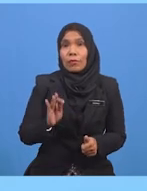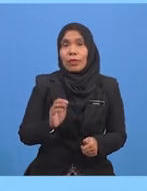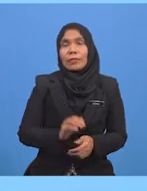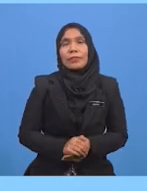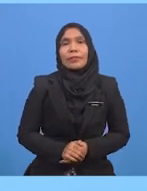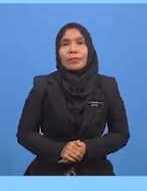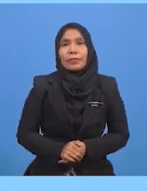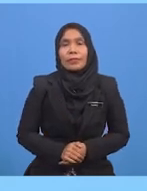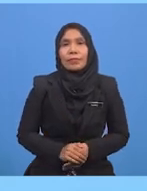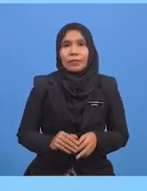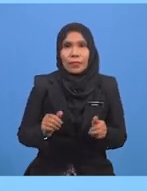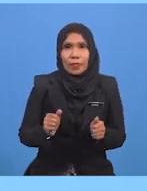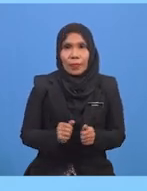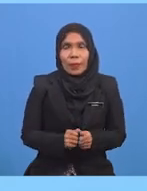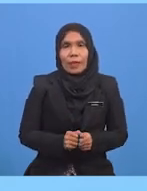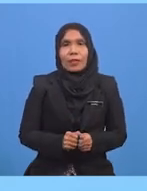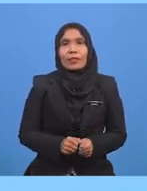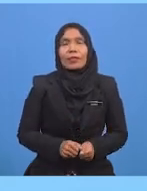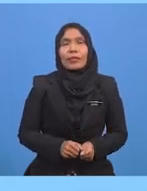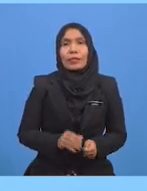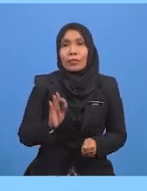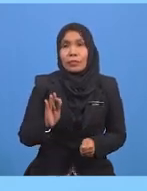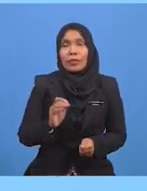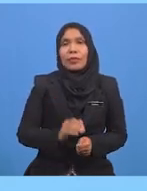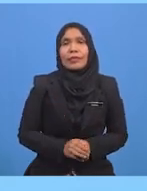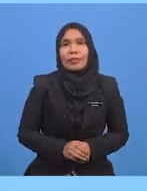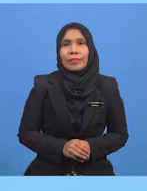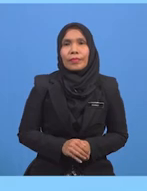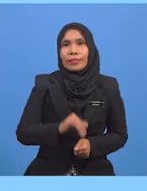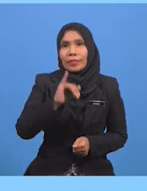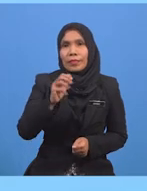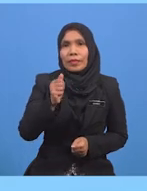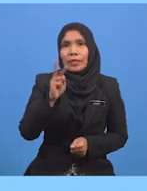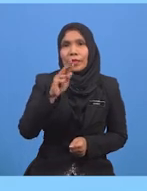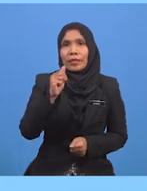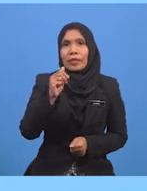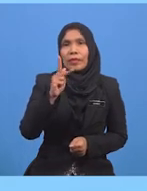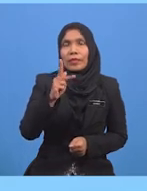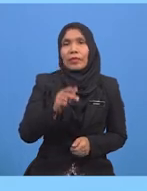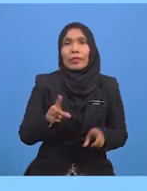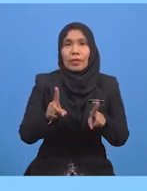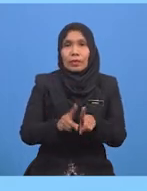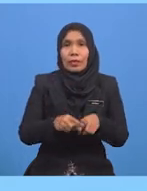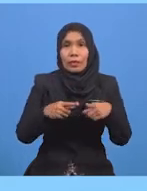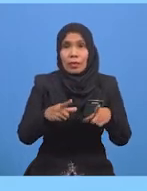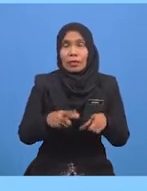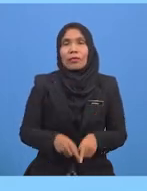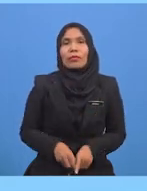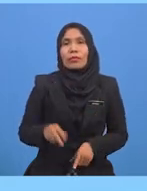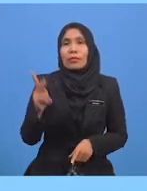Dengan rumus jarak sama dengan laju darab masa, jarak